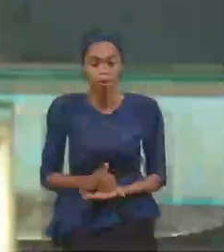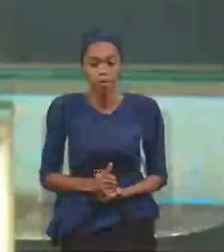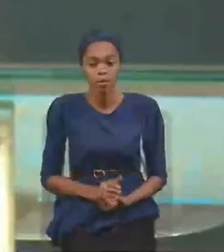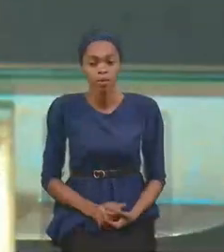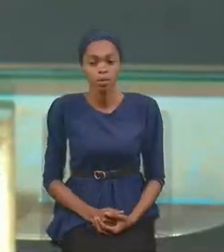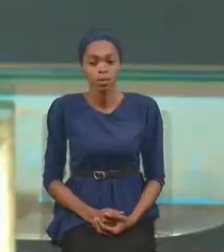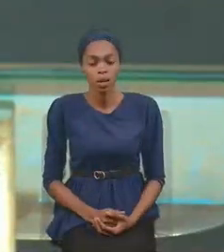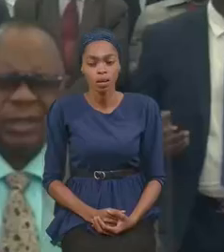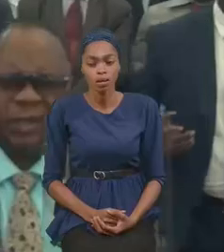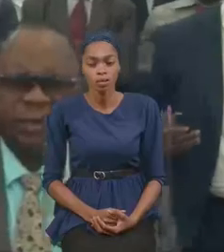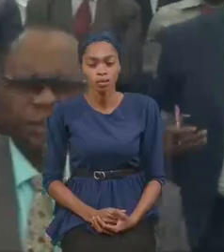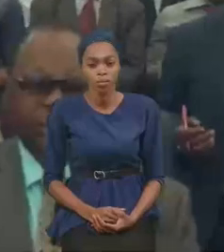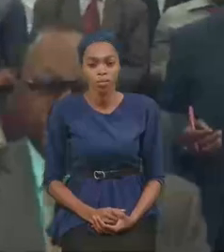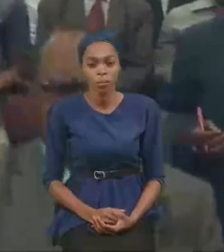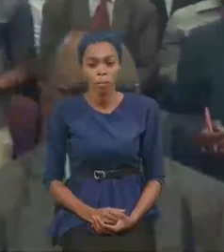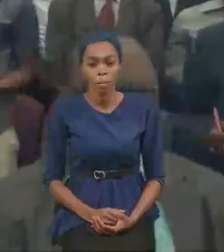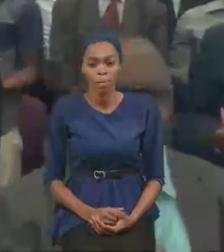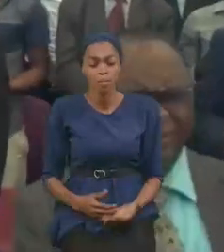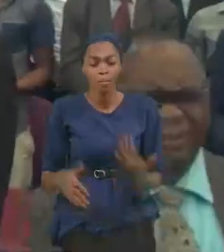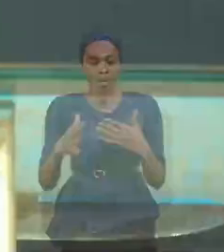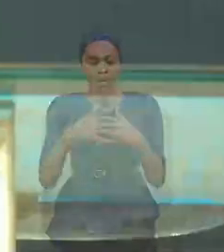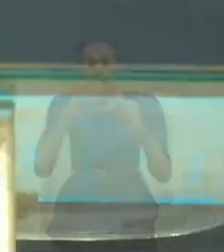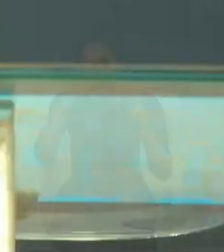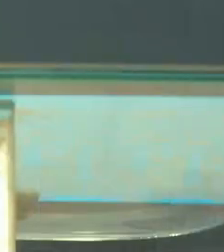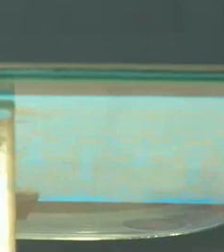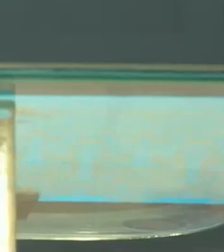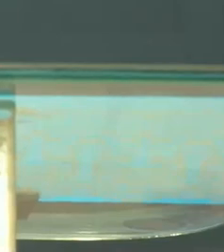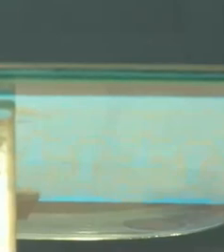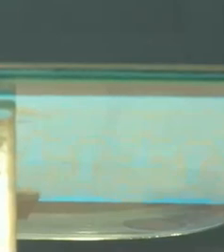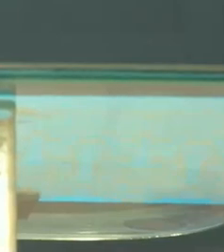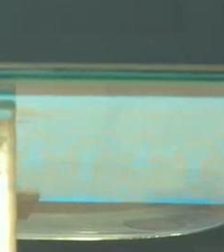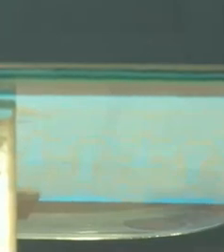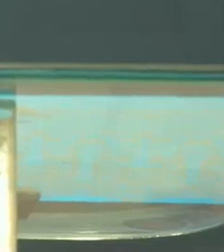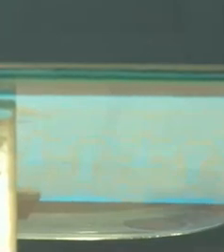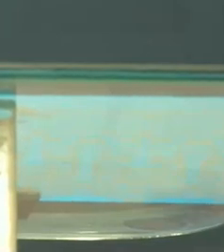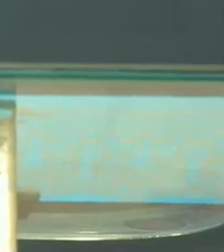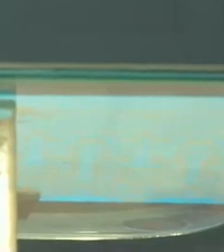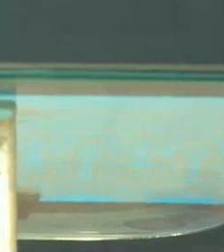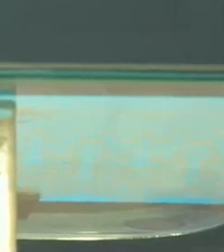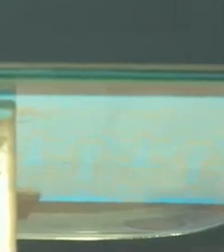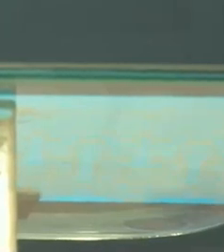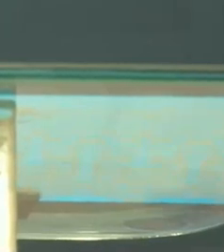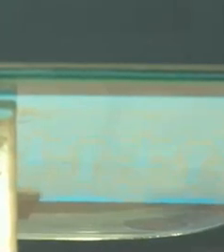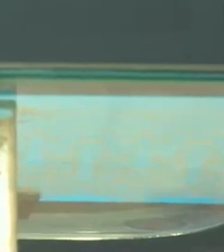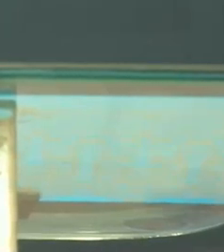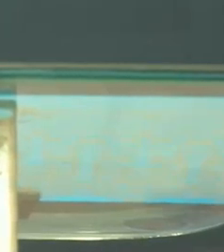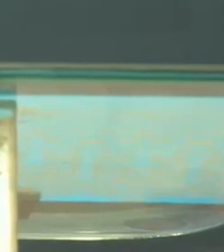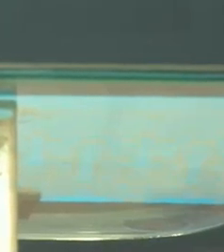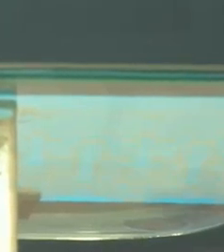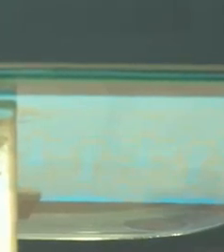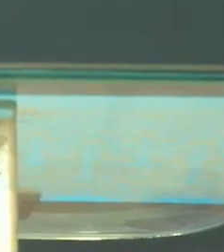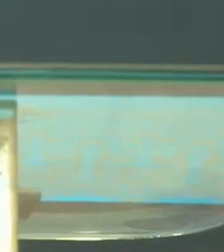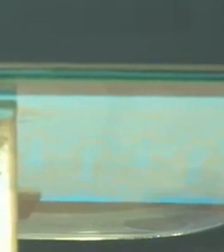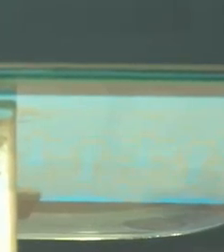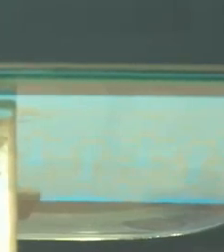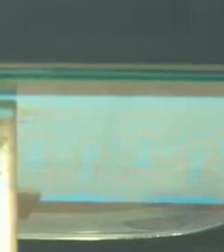Père Céleste, nous te remercions pour le culte du jour. Nous demandons, Seigneur, que tu fasses quelque chose